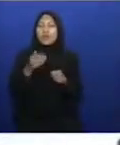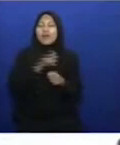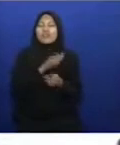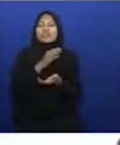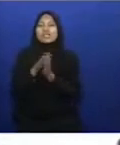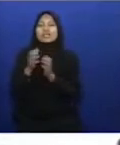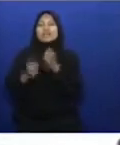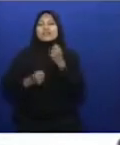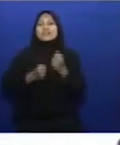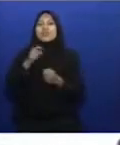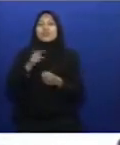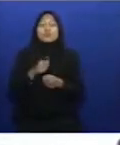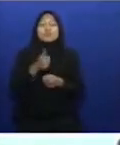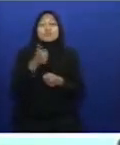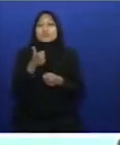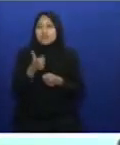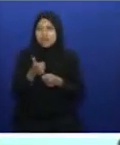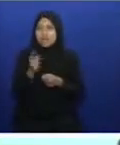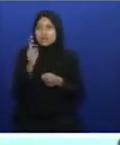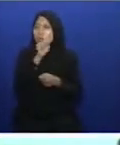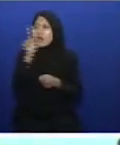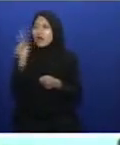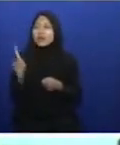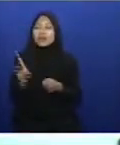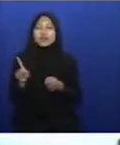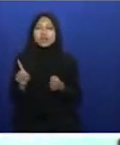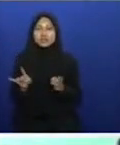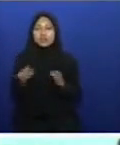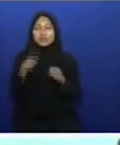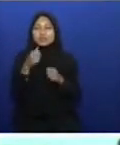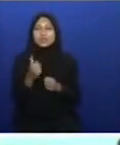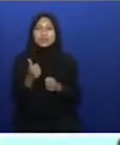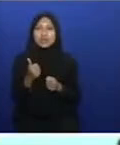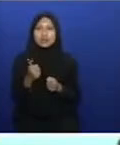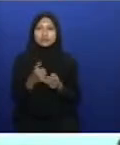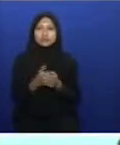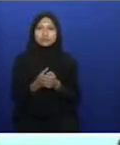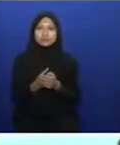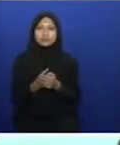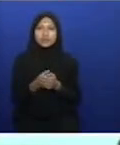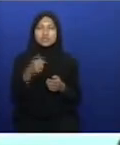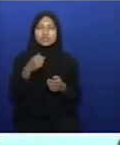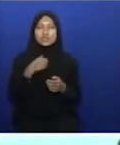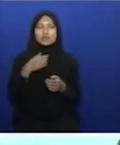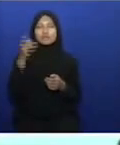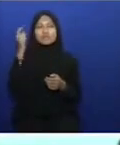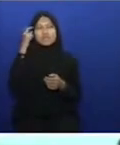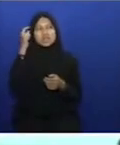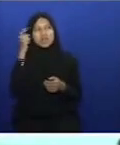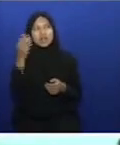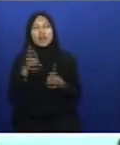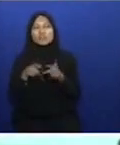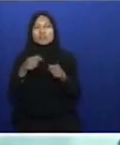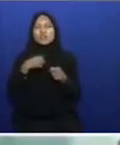itu di mana saja. Saya dulu punya 3 konsep. Harus sukses. Sukses